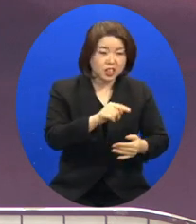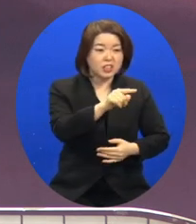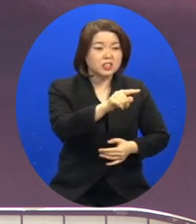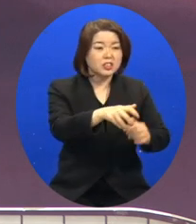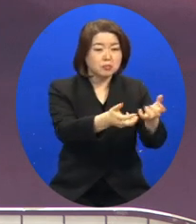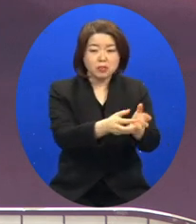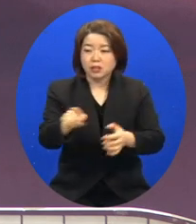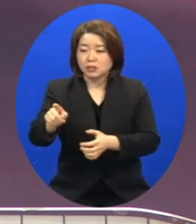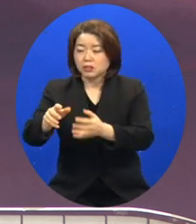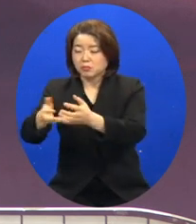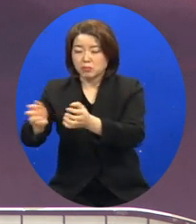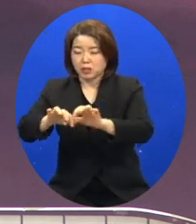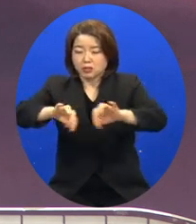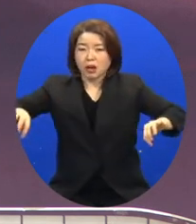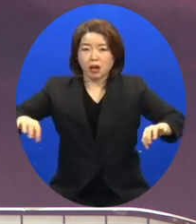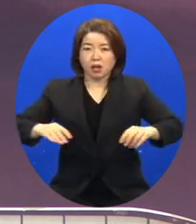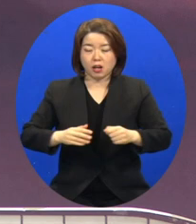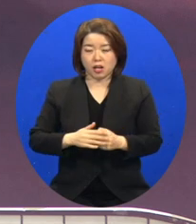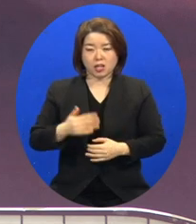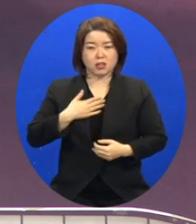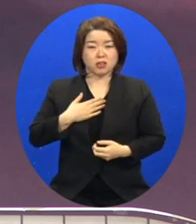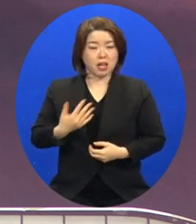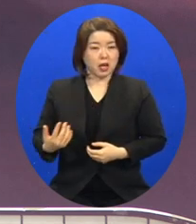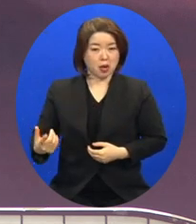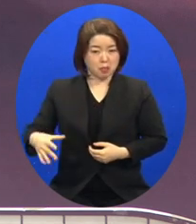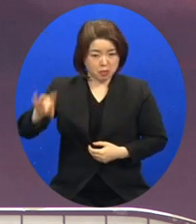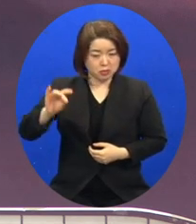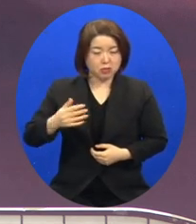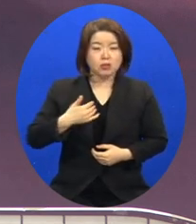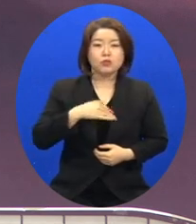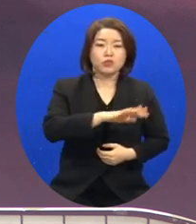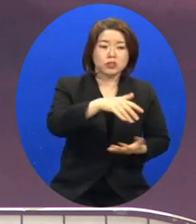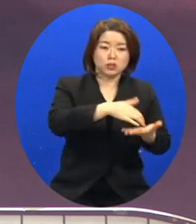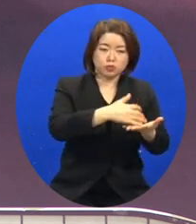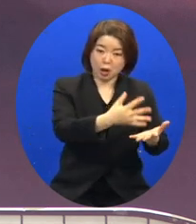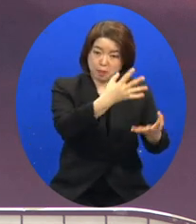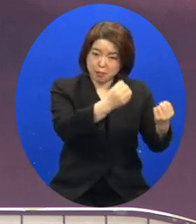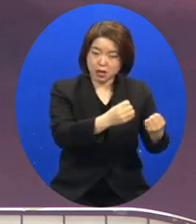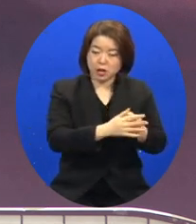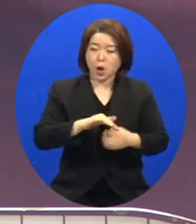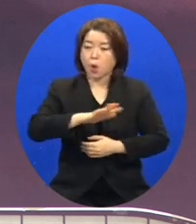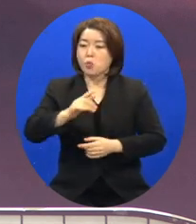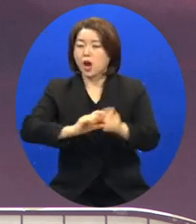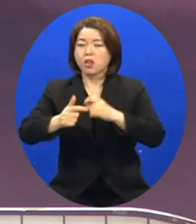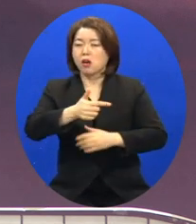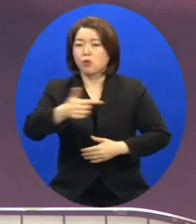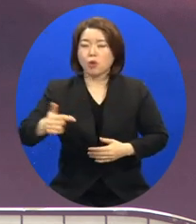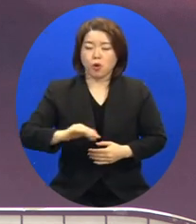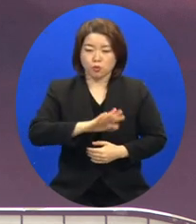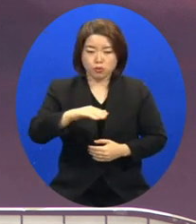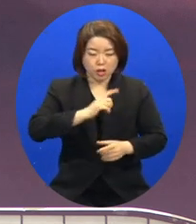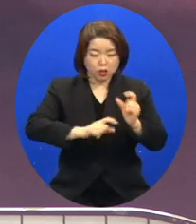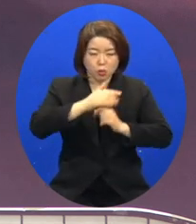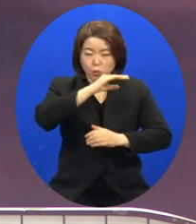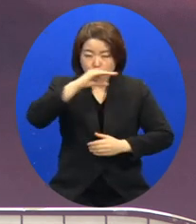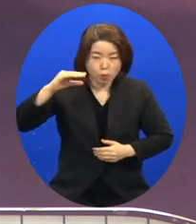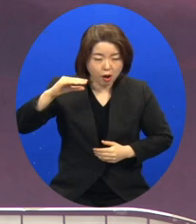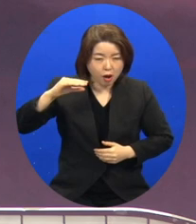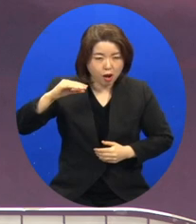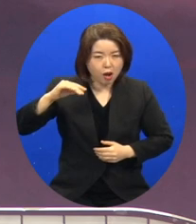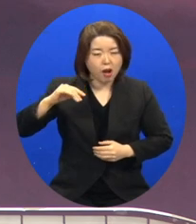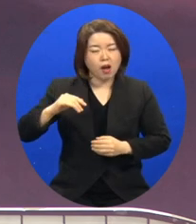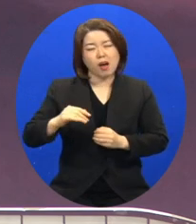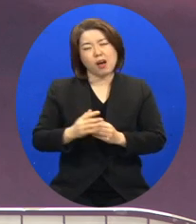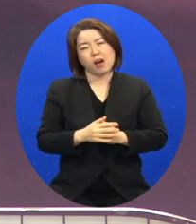갈라지고 우리 편이 더 원저 다 우리가 더 수가 많다 우리가 더 크다 우리가 더 옳다 이게